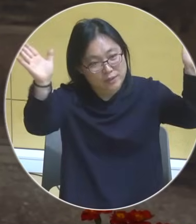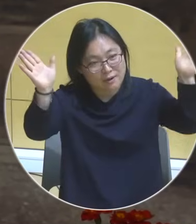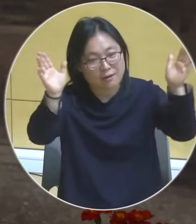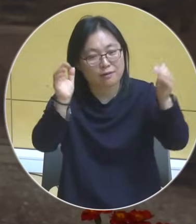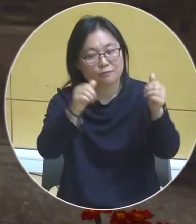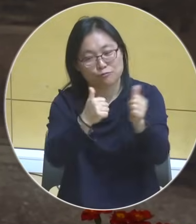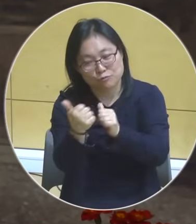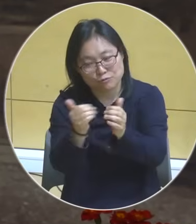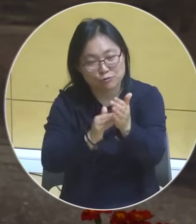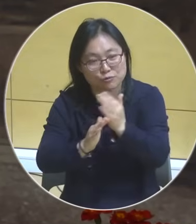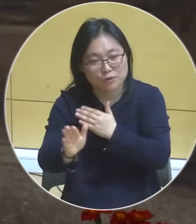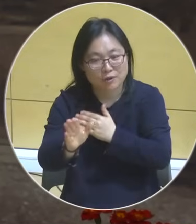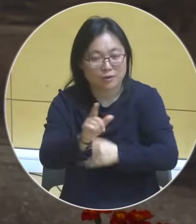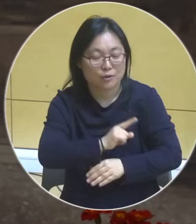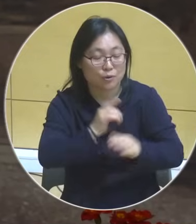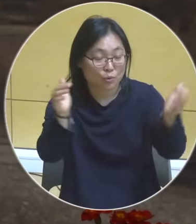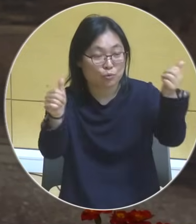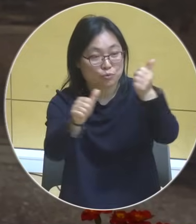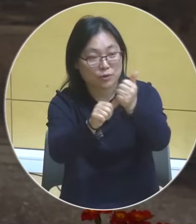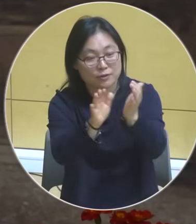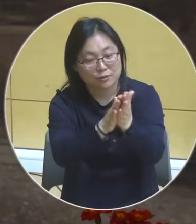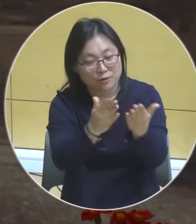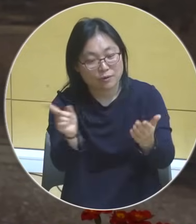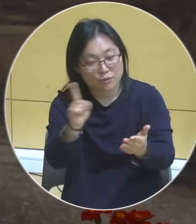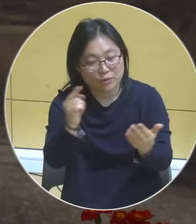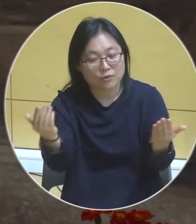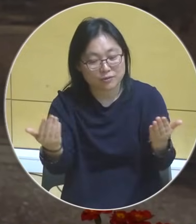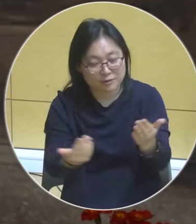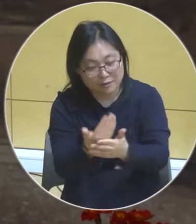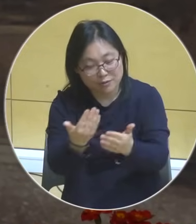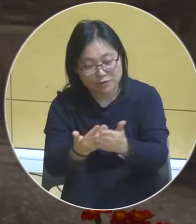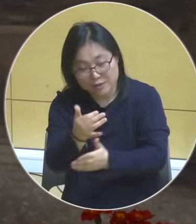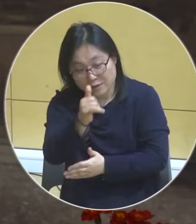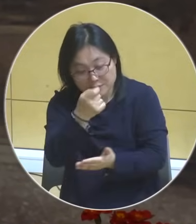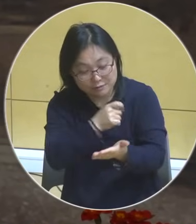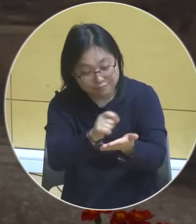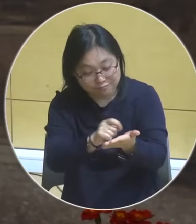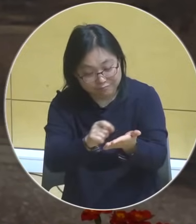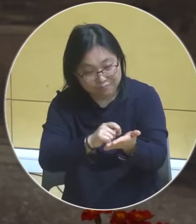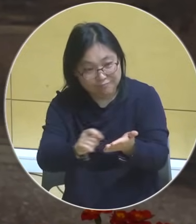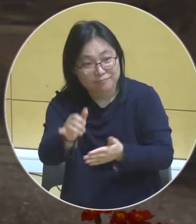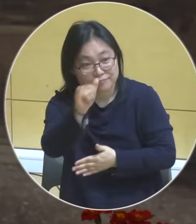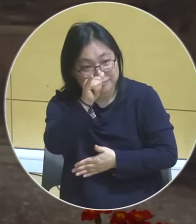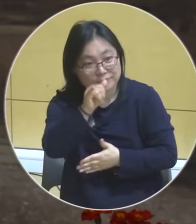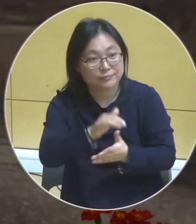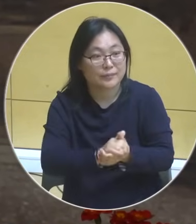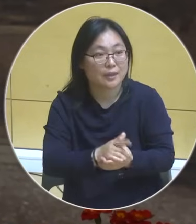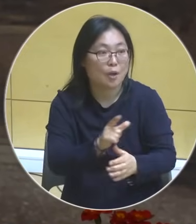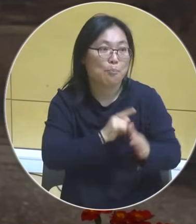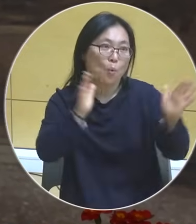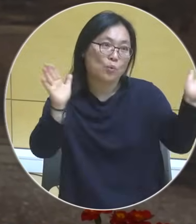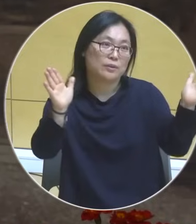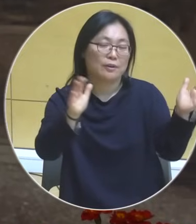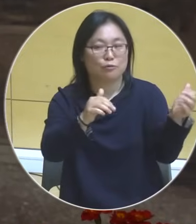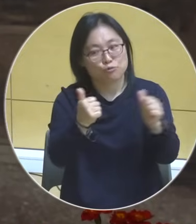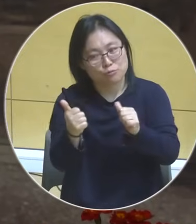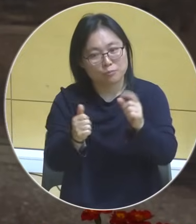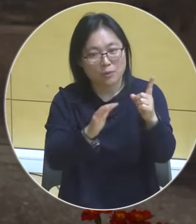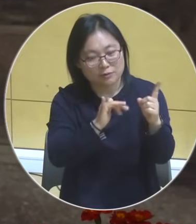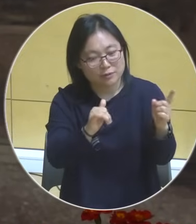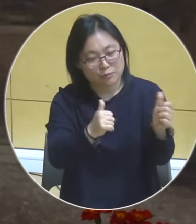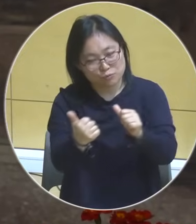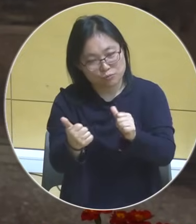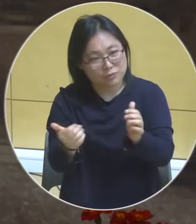어떤 일들이 여호수아서에 일어났는지를 기록하고 있습니다. 사실 모세의 죽음은 한 사람의